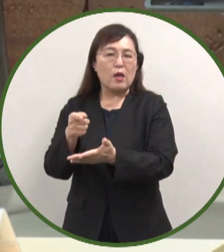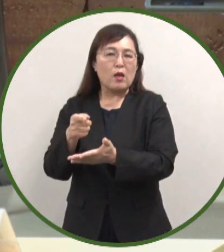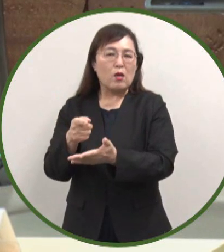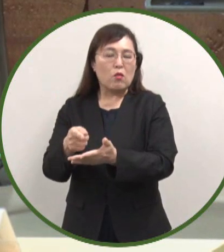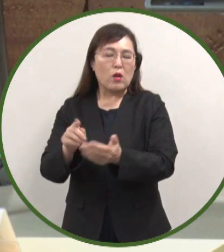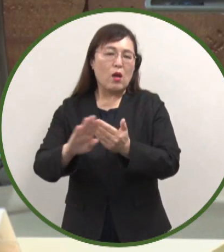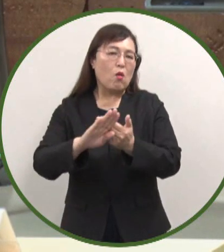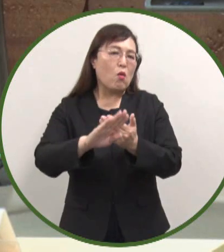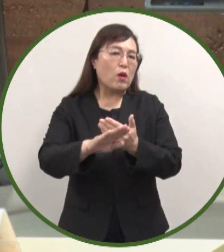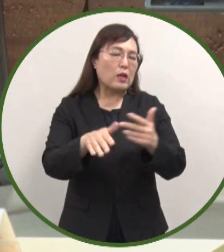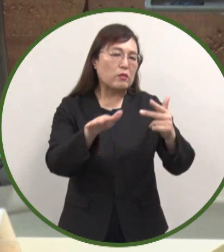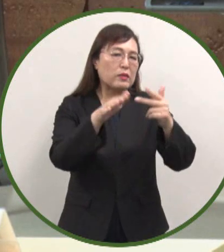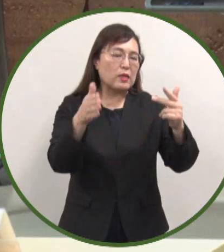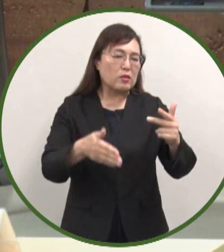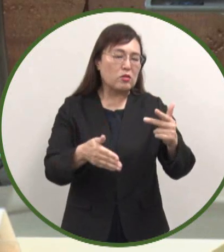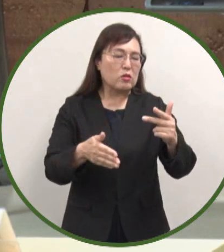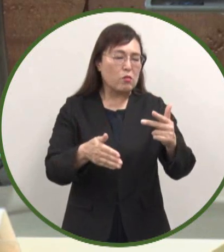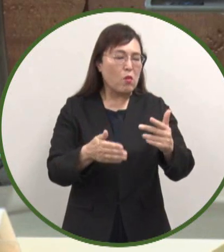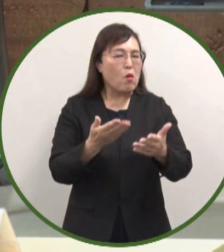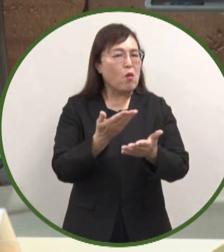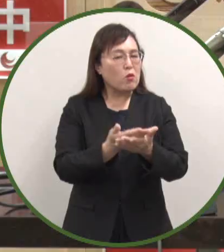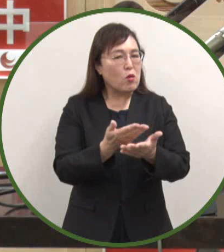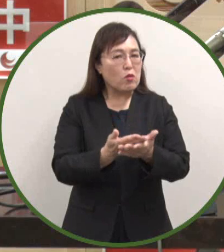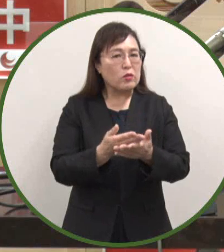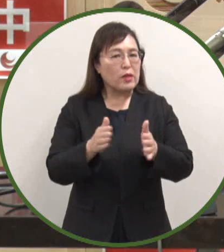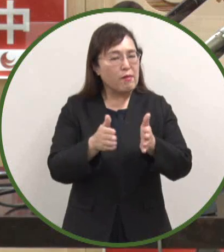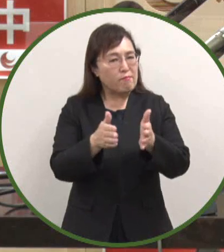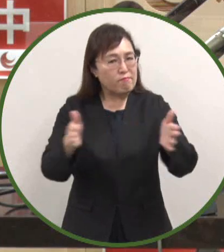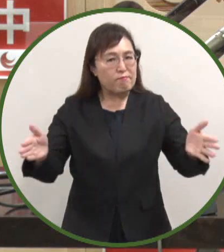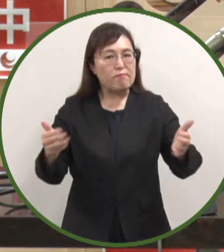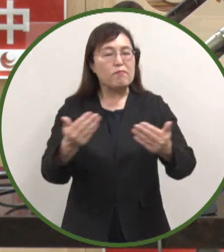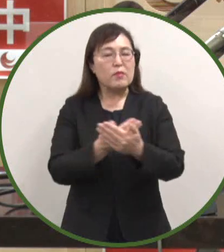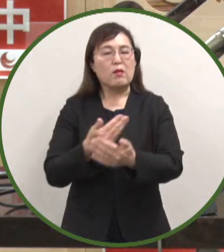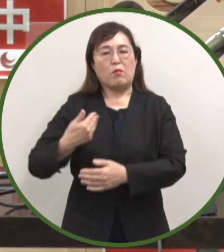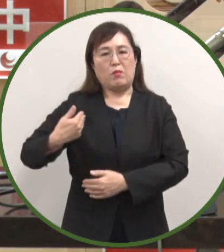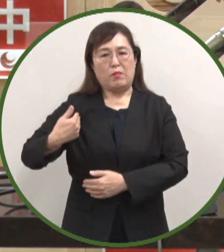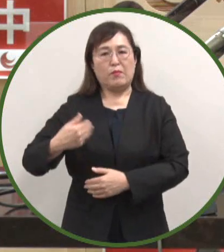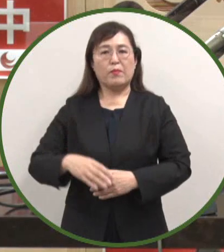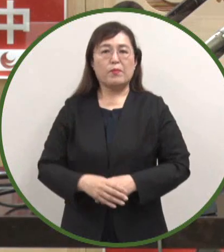も検討してまいりたいと考えております。